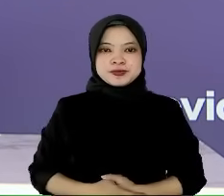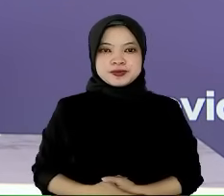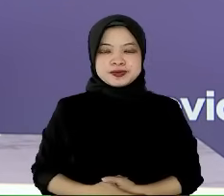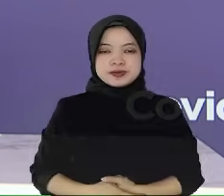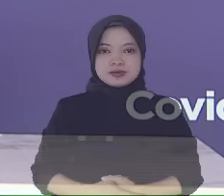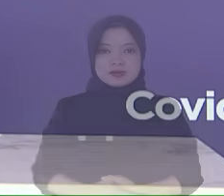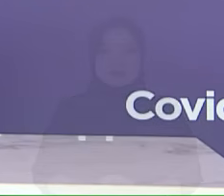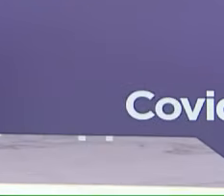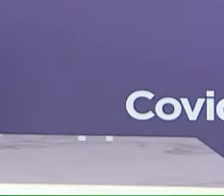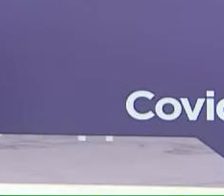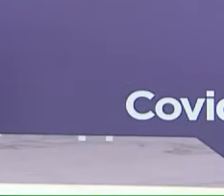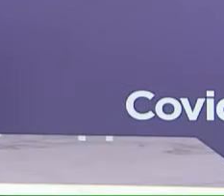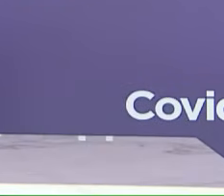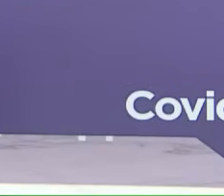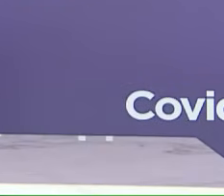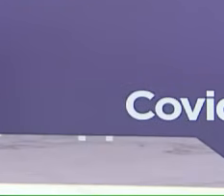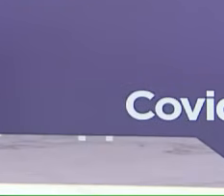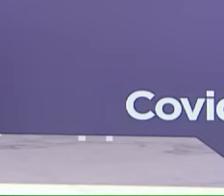wabarakatuh.